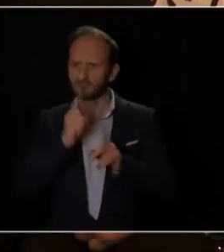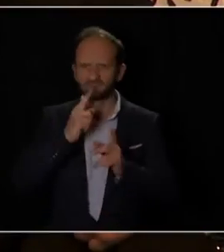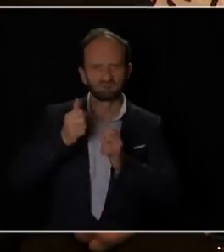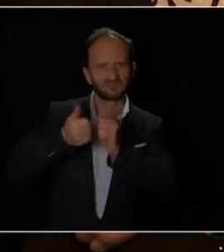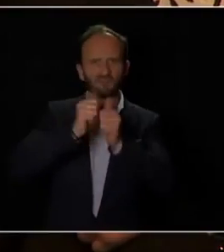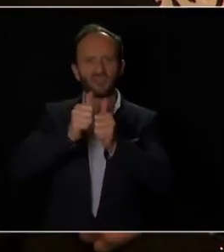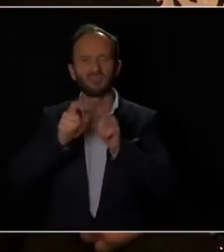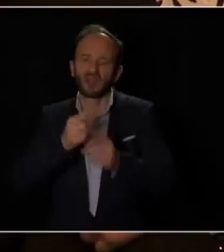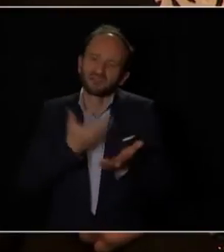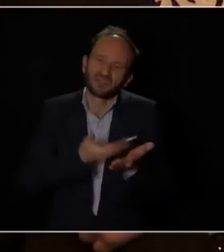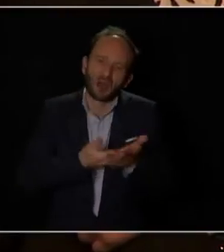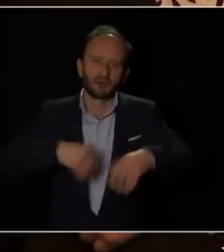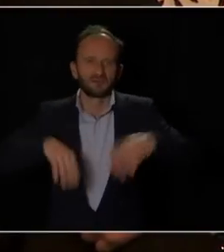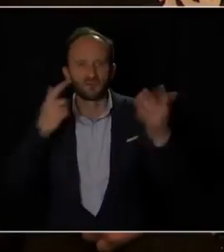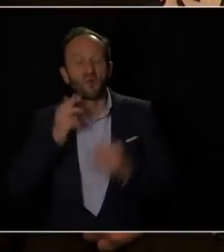fatalités,